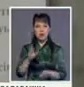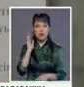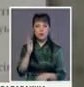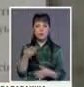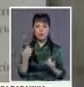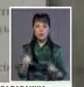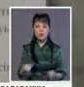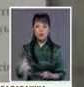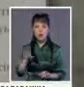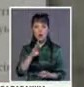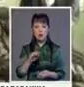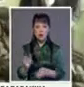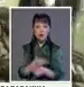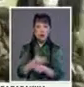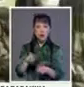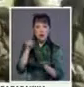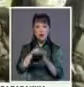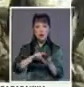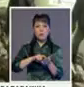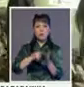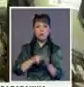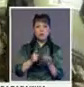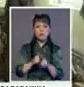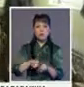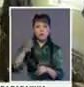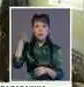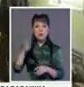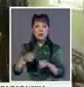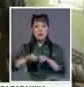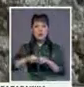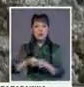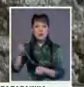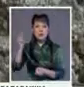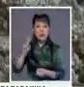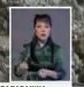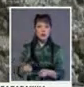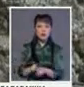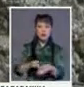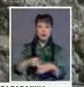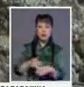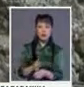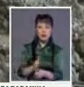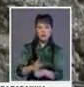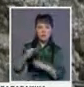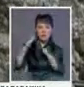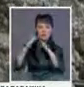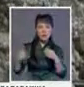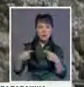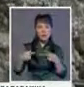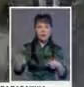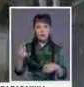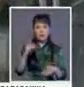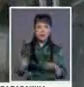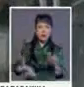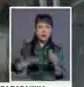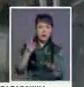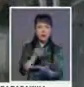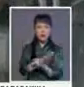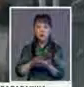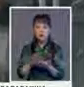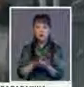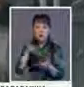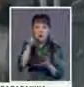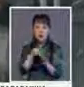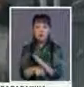Құрылысшылармен ақылдаса келе қазір бөлмелердің арасындағы жарылған қабырғалар түгелдей құлатылды. Құрылысшылар іргетасын ойып алып тастап жатыр. Артынан